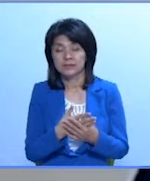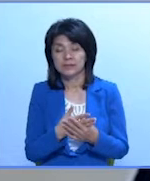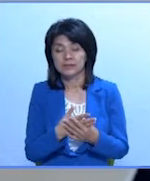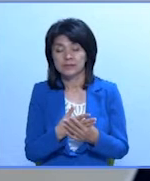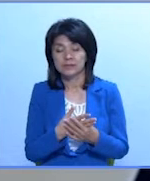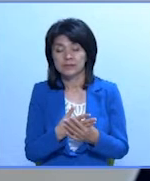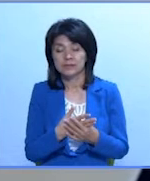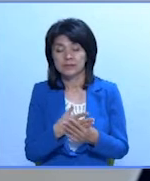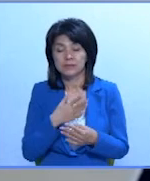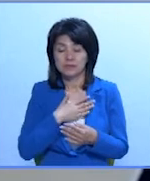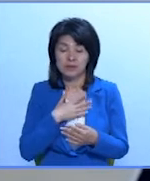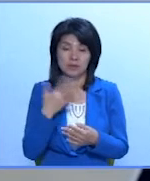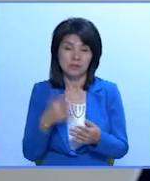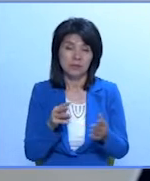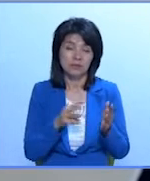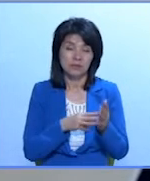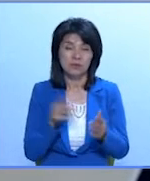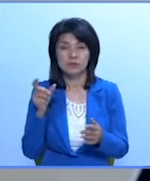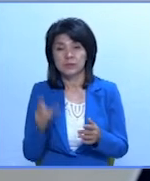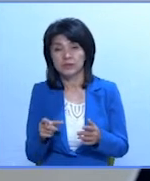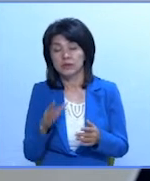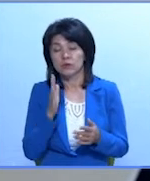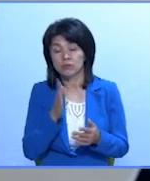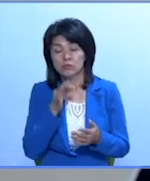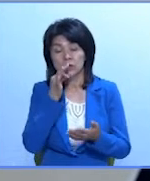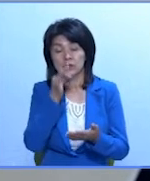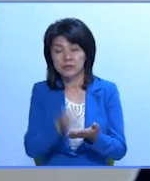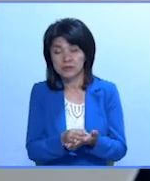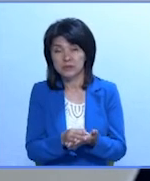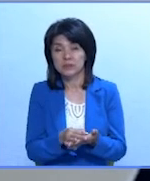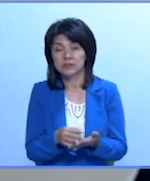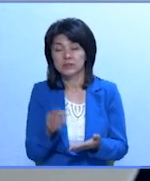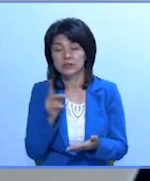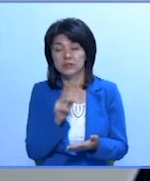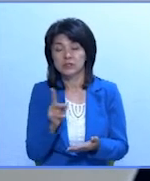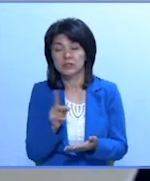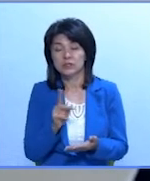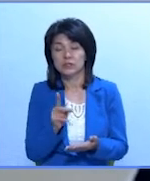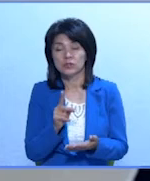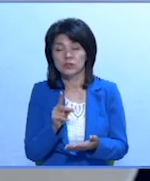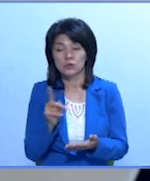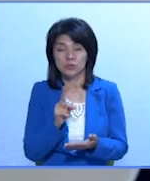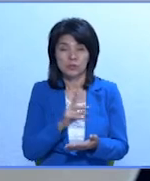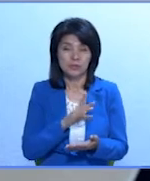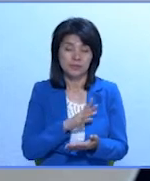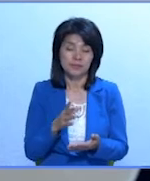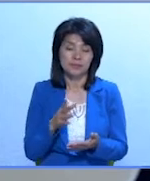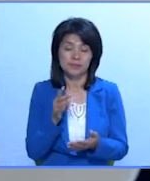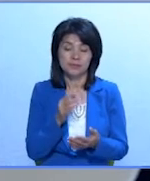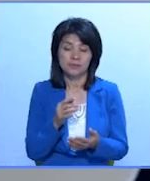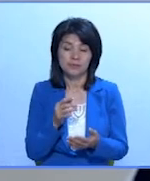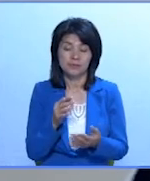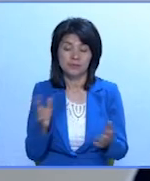привлекли 58 человек к административной ответственности за сжигание мусора, как и на дачах, так и в степи, и